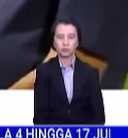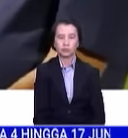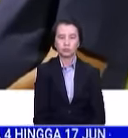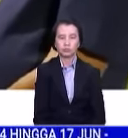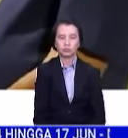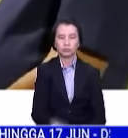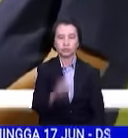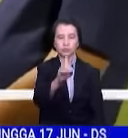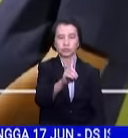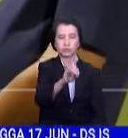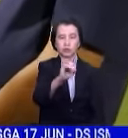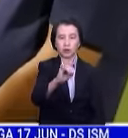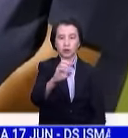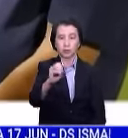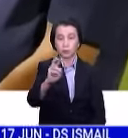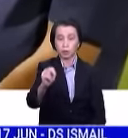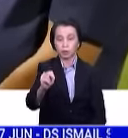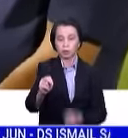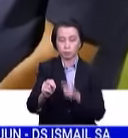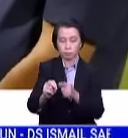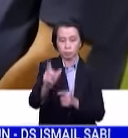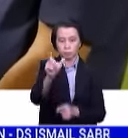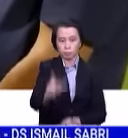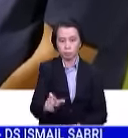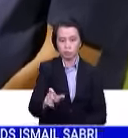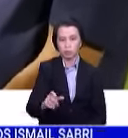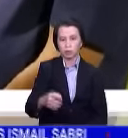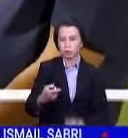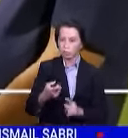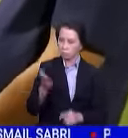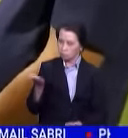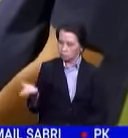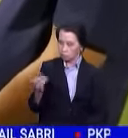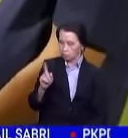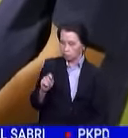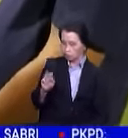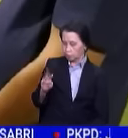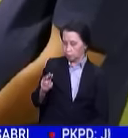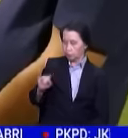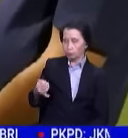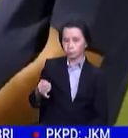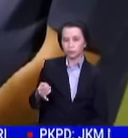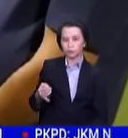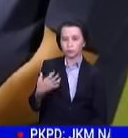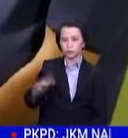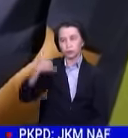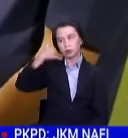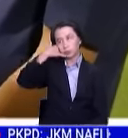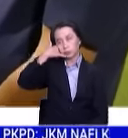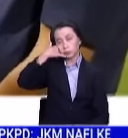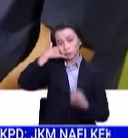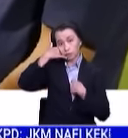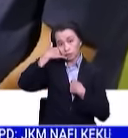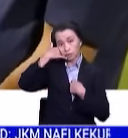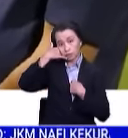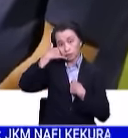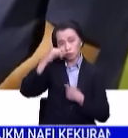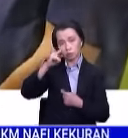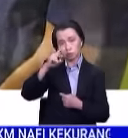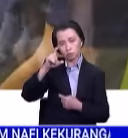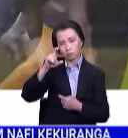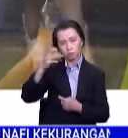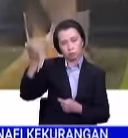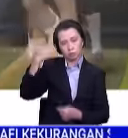Dion Cools ni Duli Ahmad Mulia Tengku Mahkota Johor telah menghubungi saya 2 bulan lepas dan